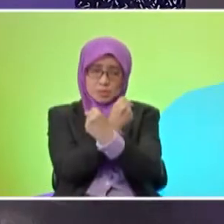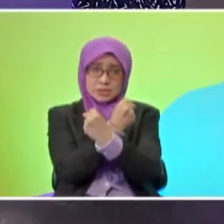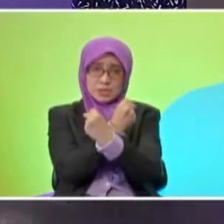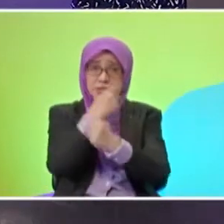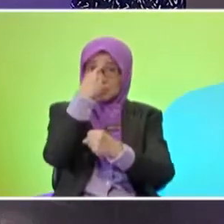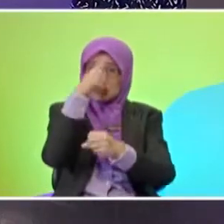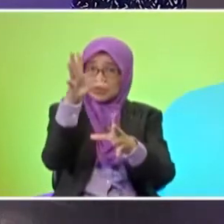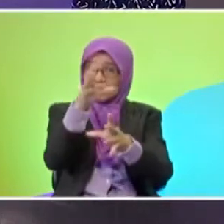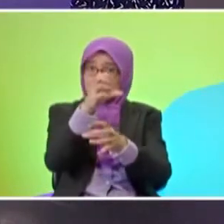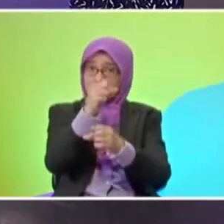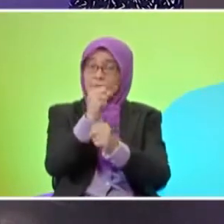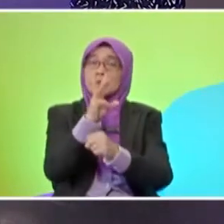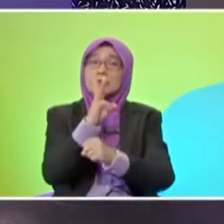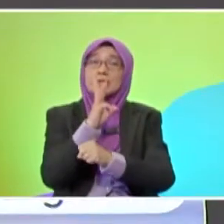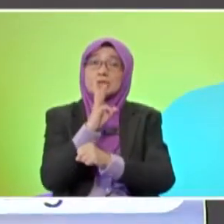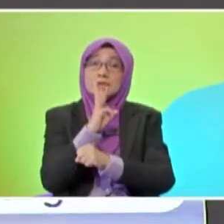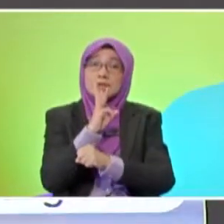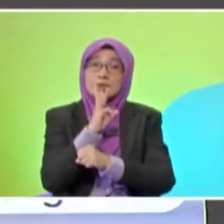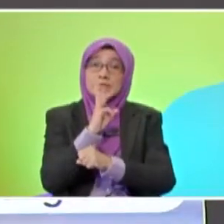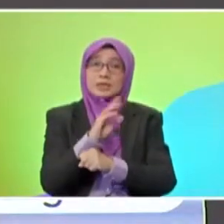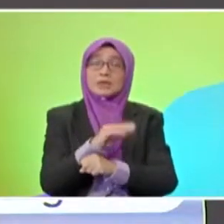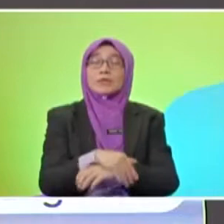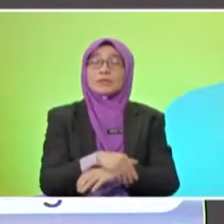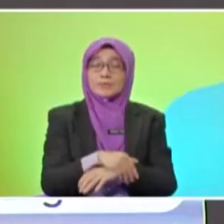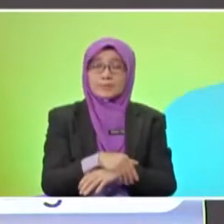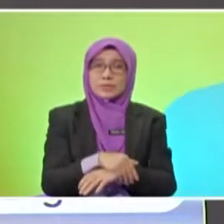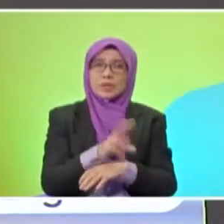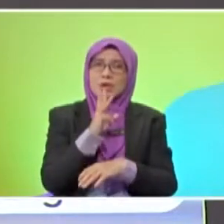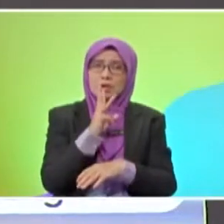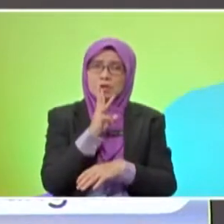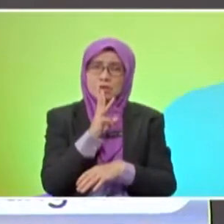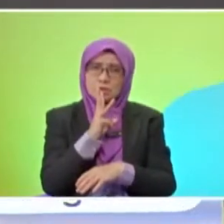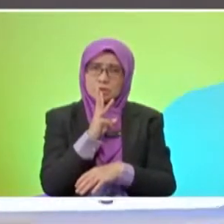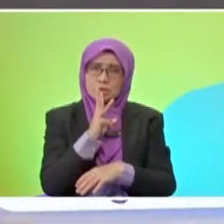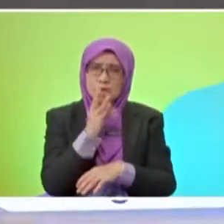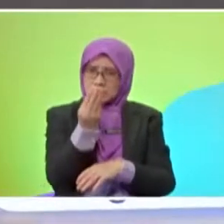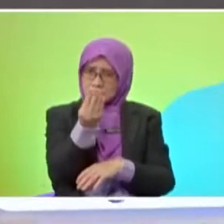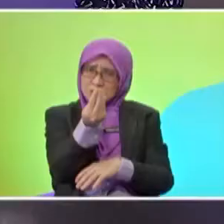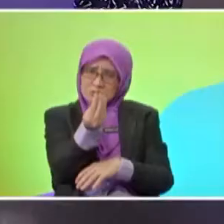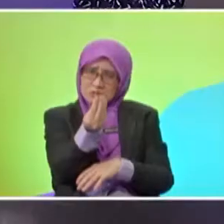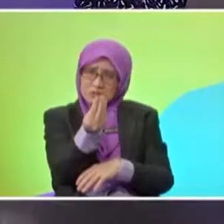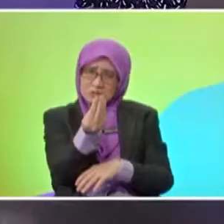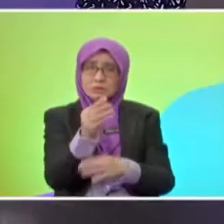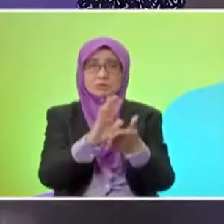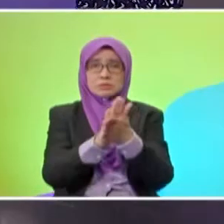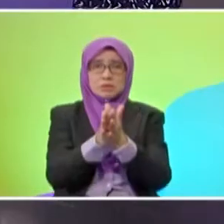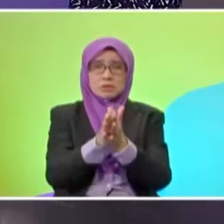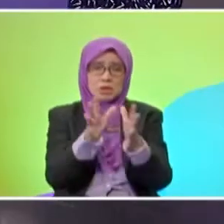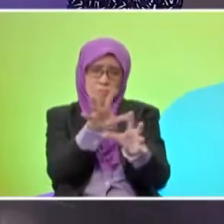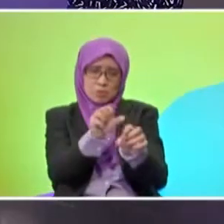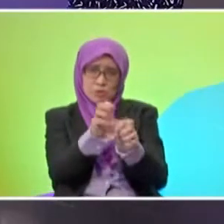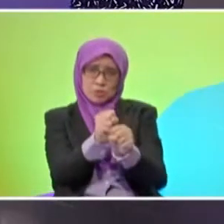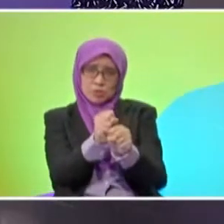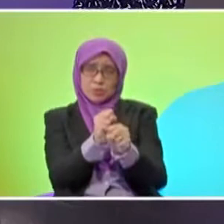persaingannya disebabkan Sumba atau keperluan asas terhebat William bersaing untuk hidangan yang ketiga tuh burung